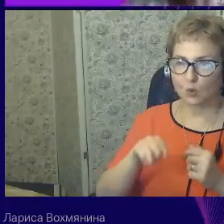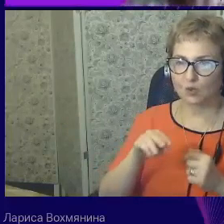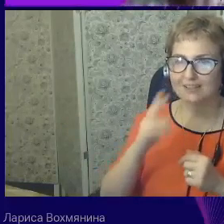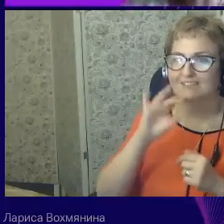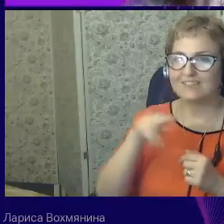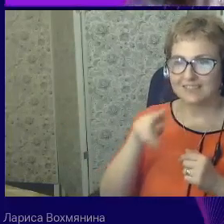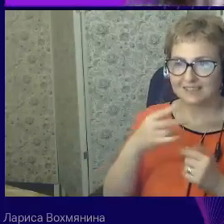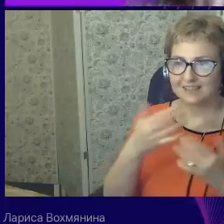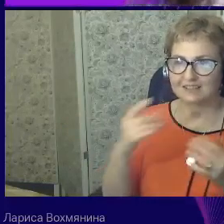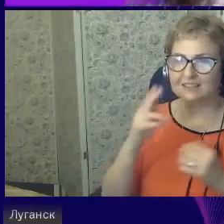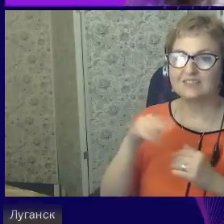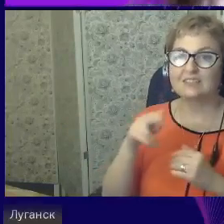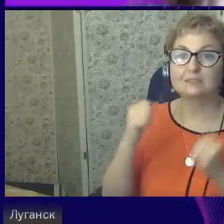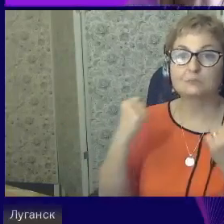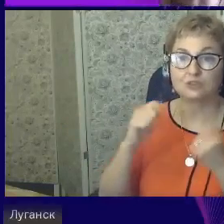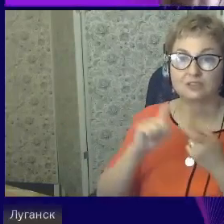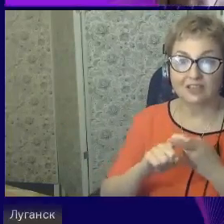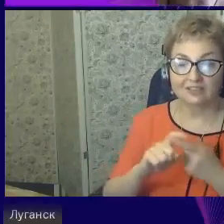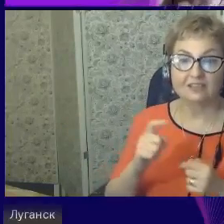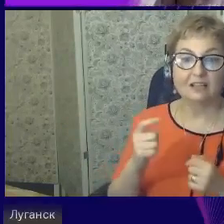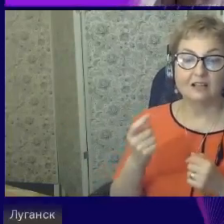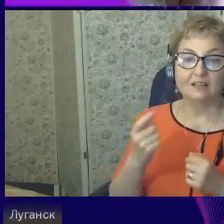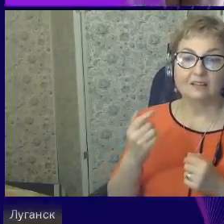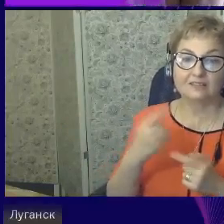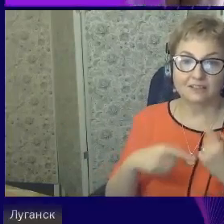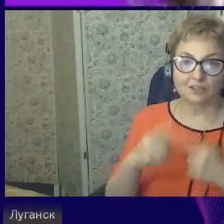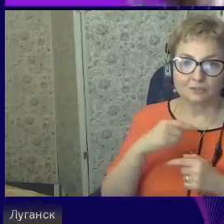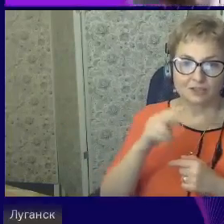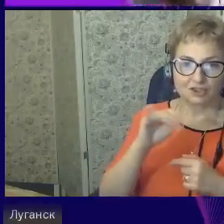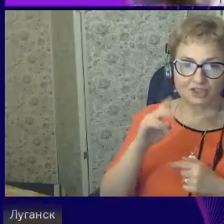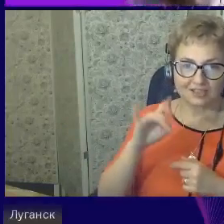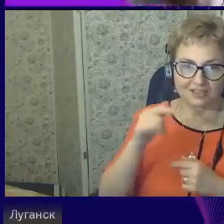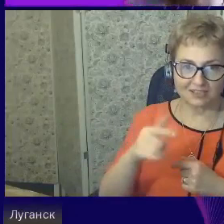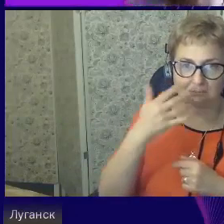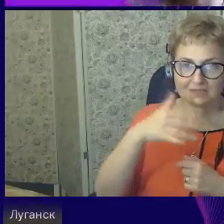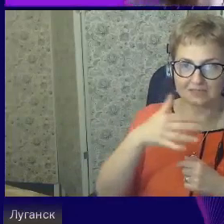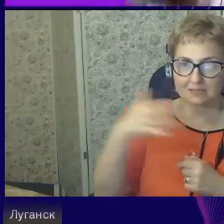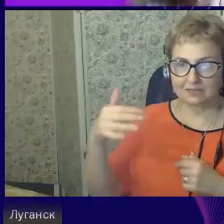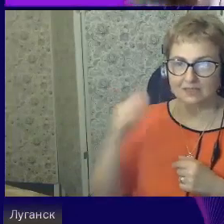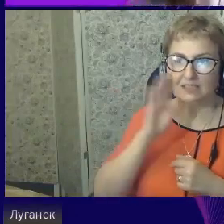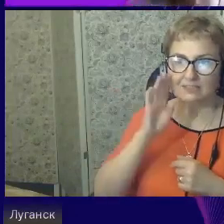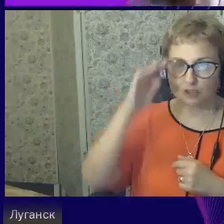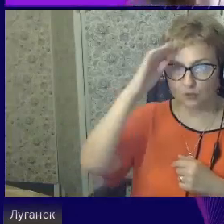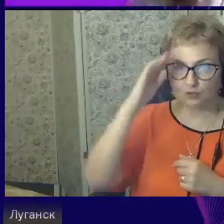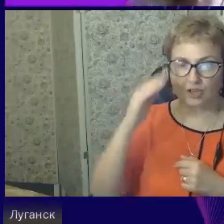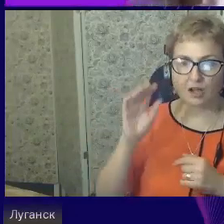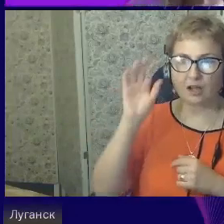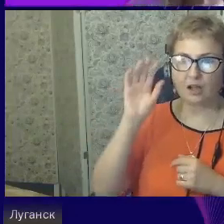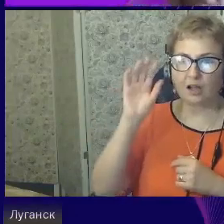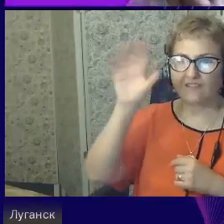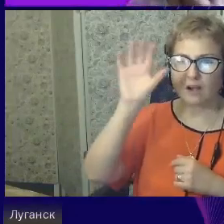спорта. Вот. Итак, вернемся к нашим баранам. Чирлидинг примерно 50 на 50 юноши и девушки. В волейболе и в